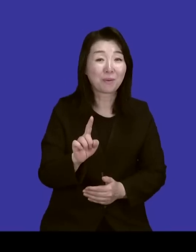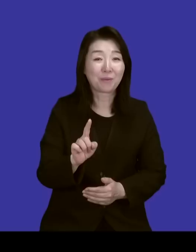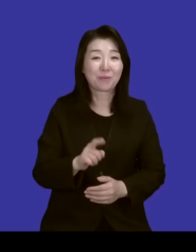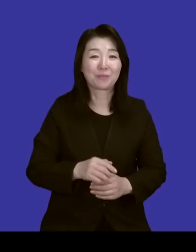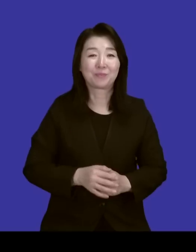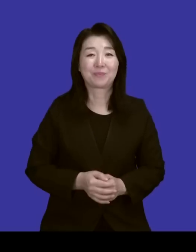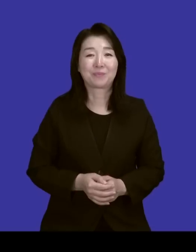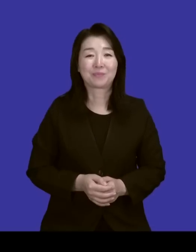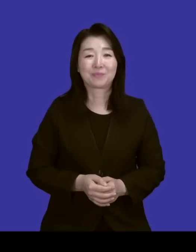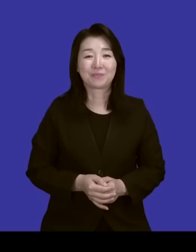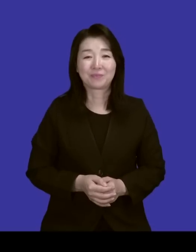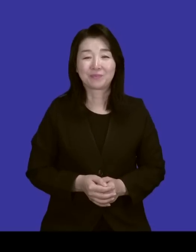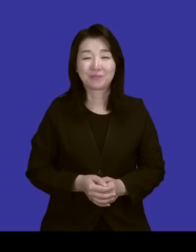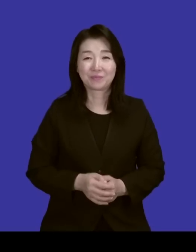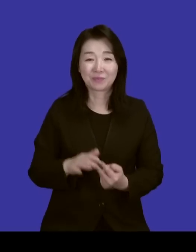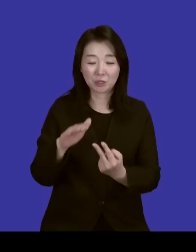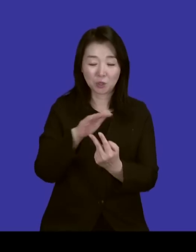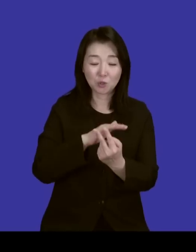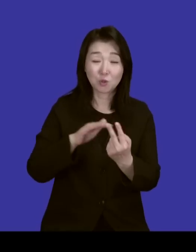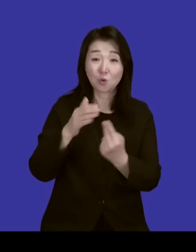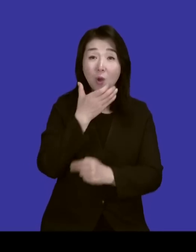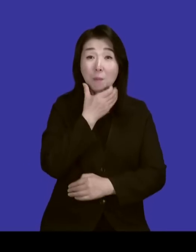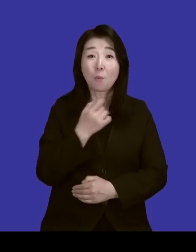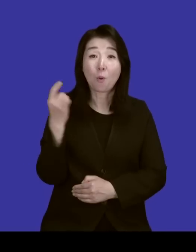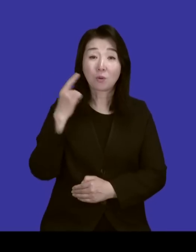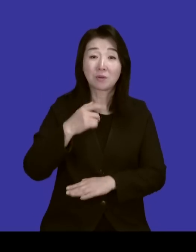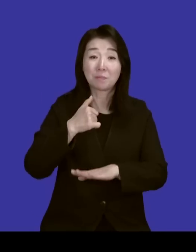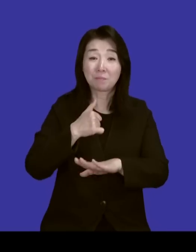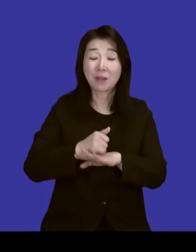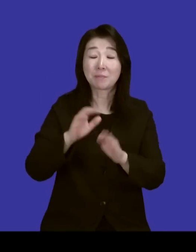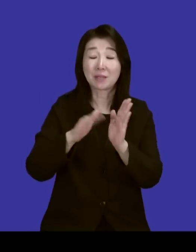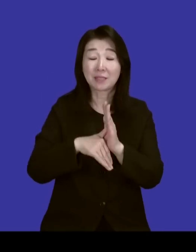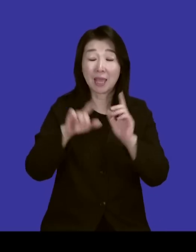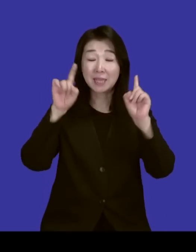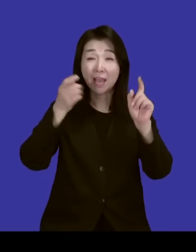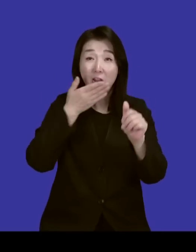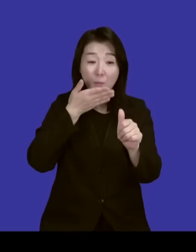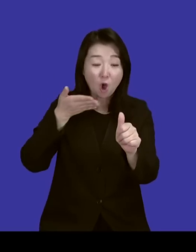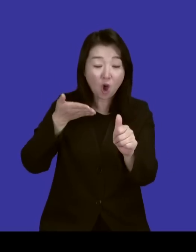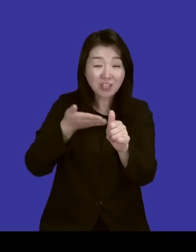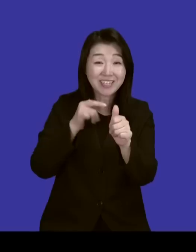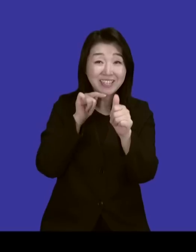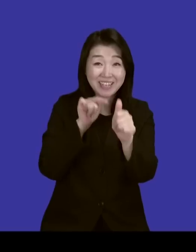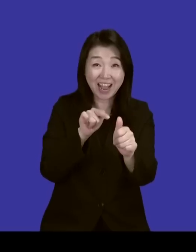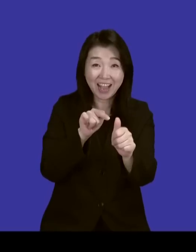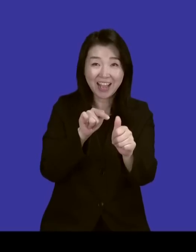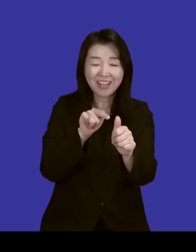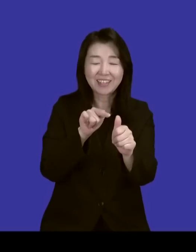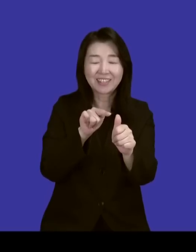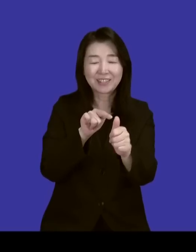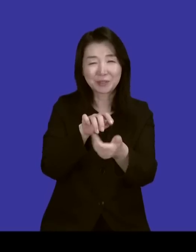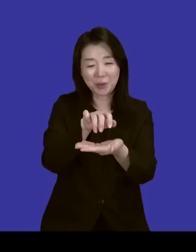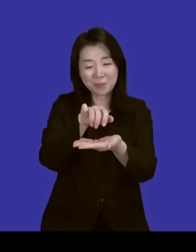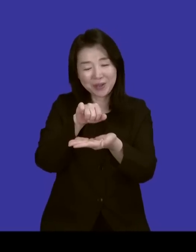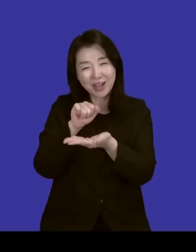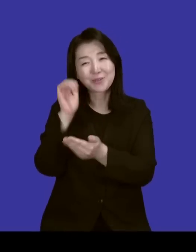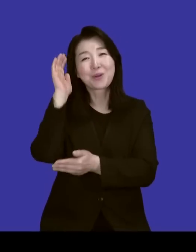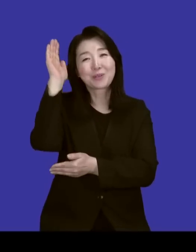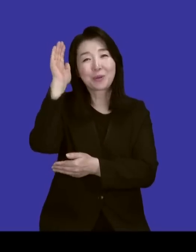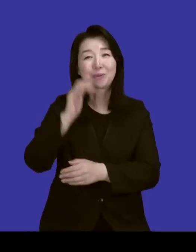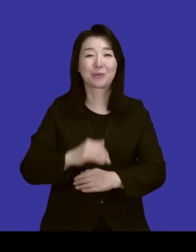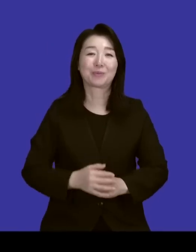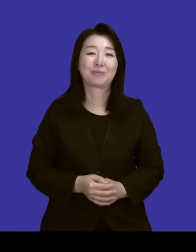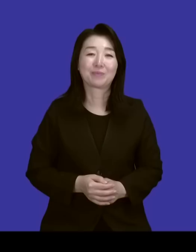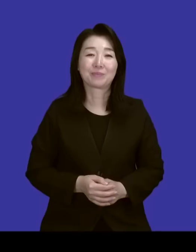텐데. 요한복음 마지막 장에 예. 내 양을 먹이라. 아. 그거 가지고 설교를 했어요. 예. 내 양을 먹이라. 내